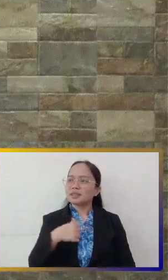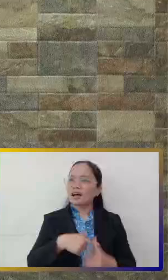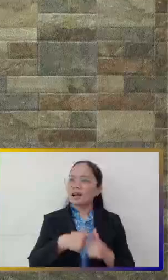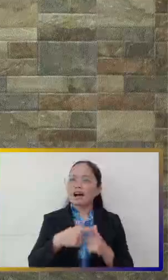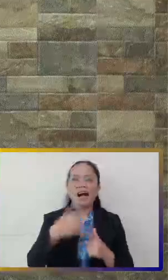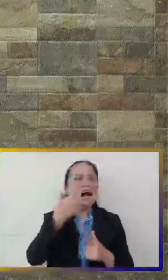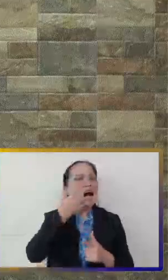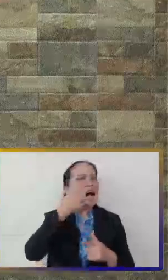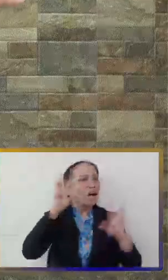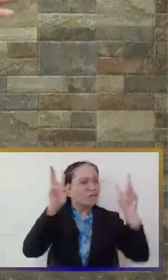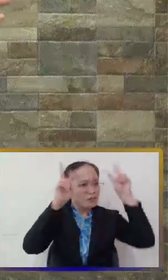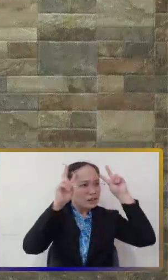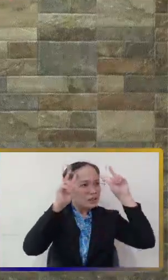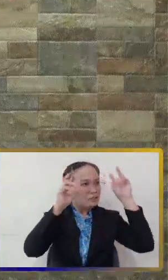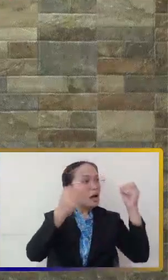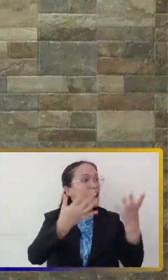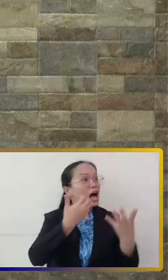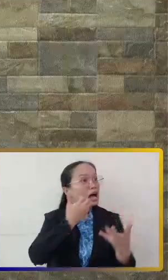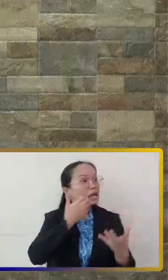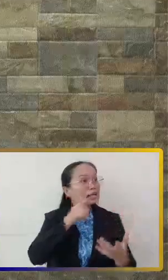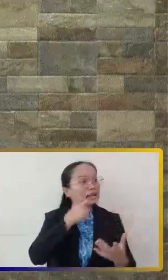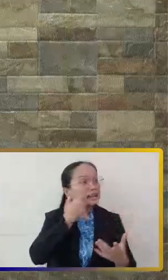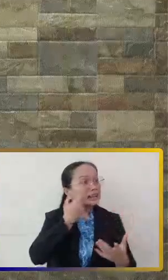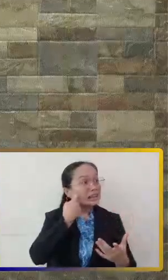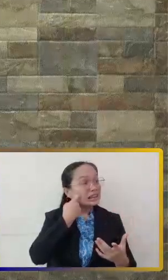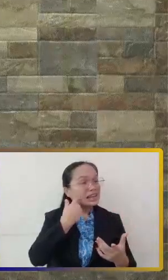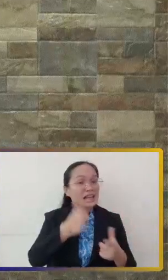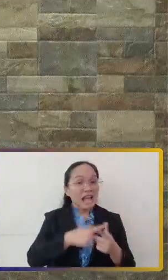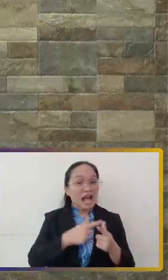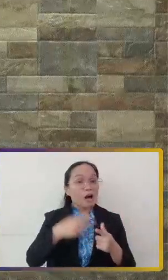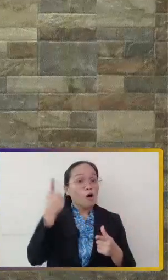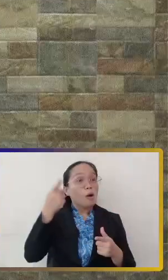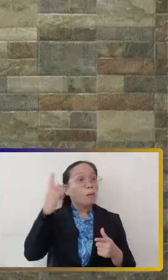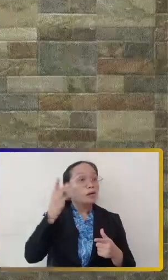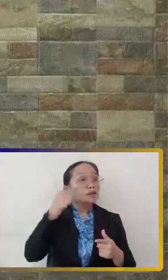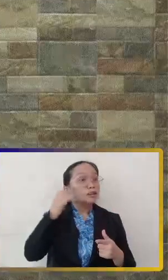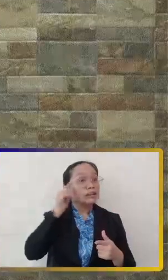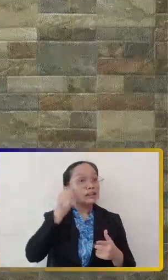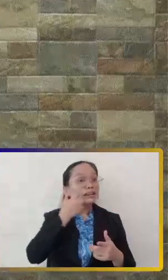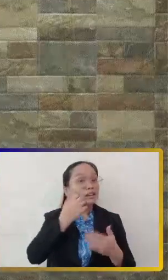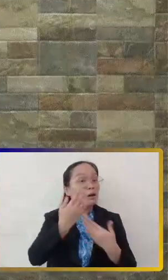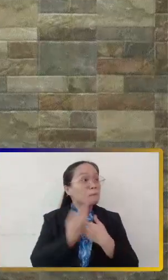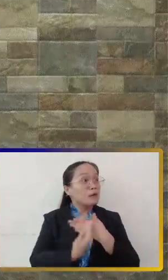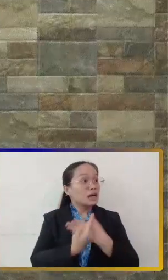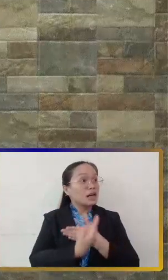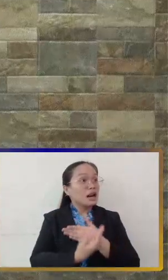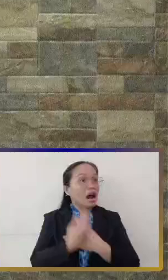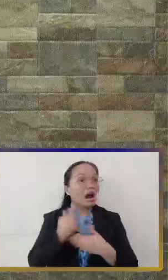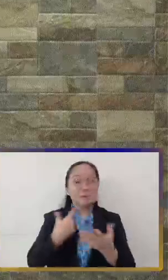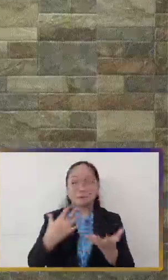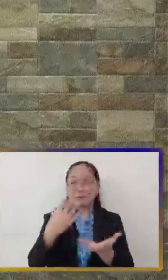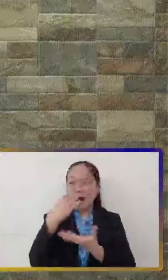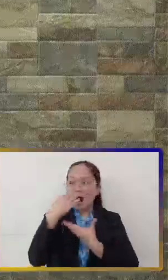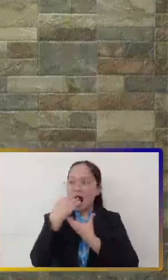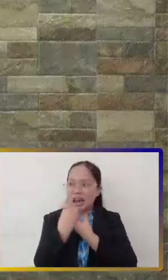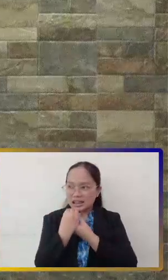gulay, kumain kayo ng dami yung kinain kanina. Oh, kumain lamang ako ng tinapay na may itlog sa gitna. That's all.